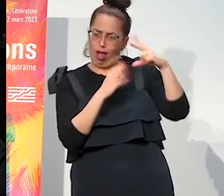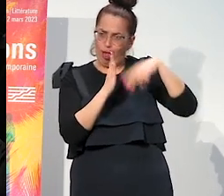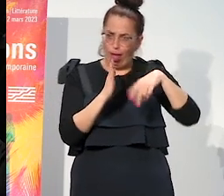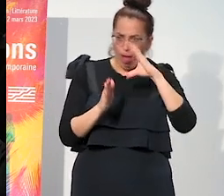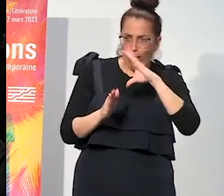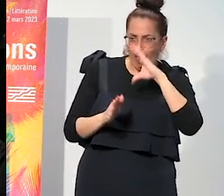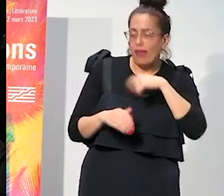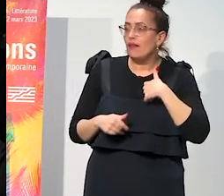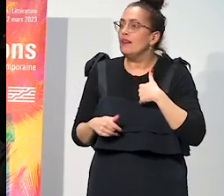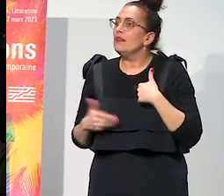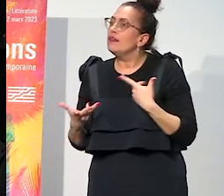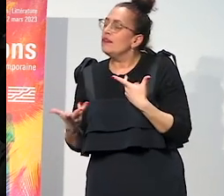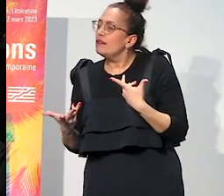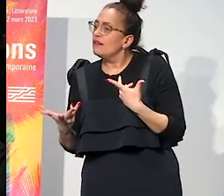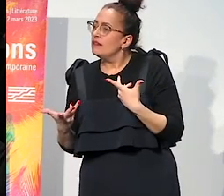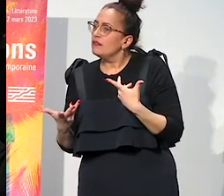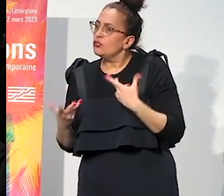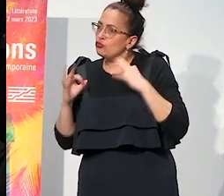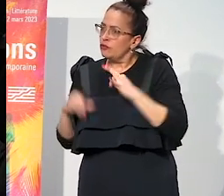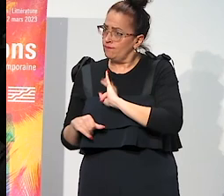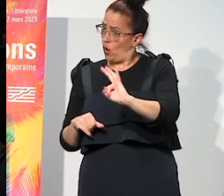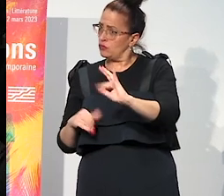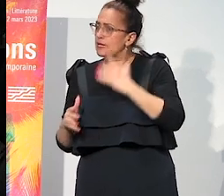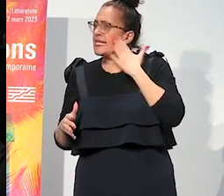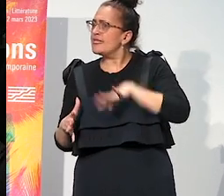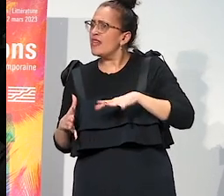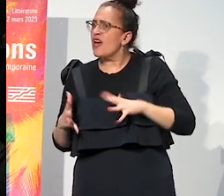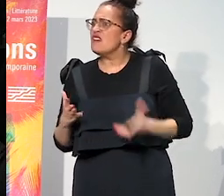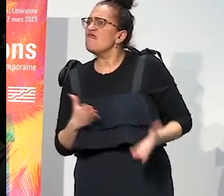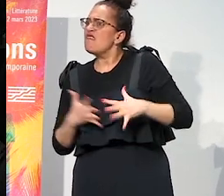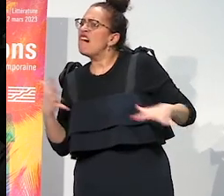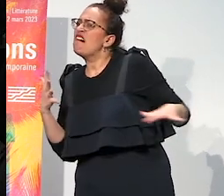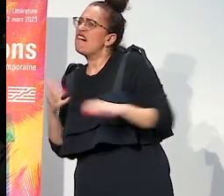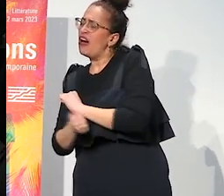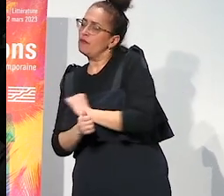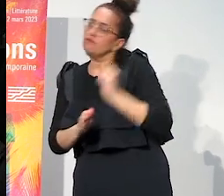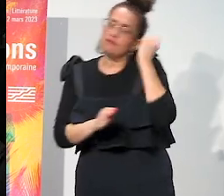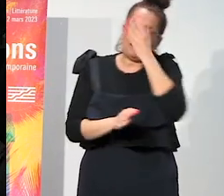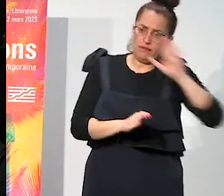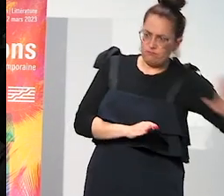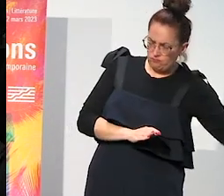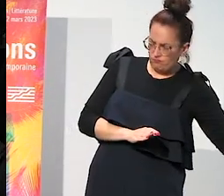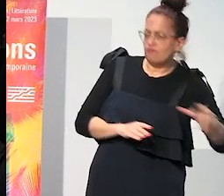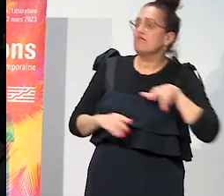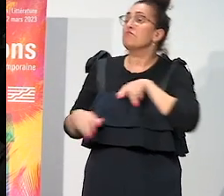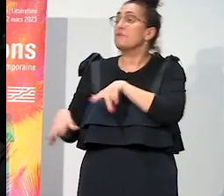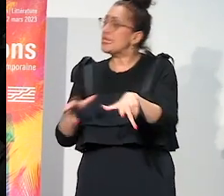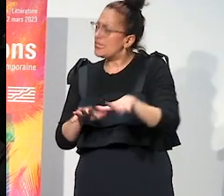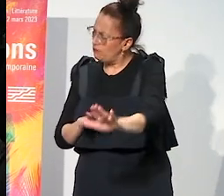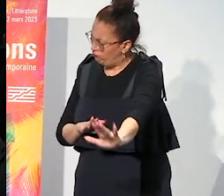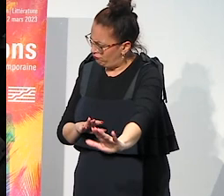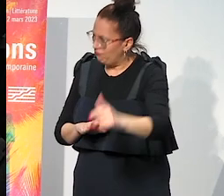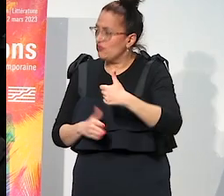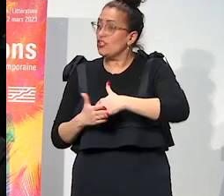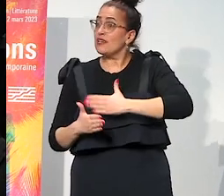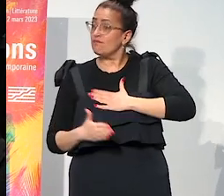même, on a une inscription de ce génocide, on a une histoire, parce que Broadway, c'est les États-Unis, le Brésil, c'est le Brésil. Et je ne suis pas